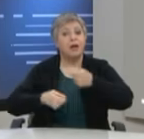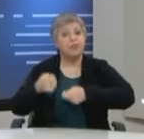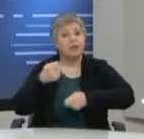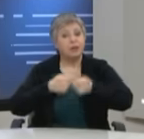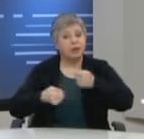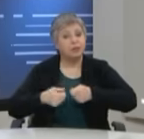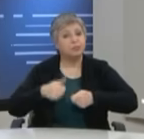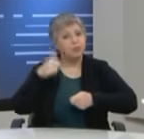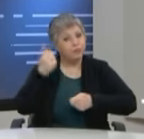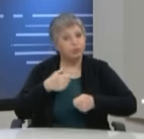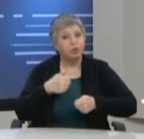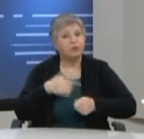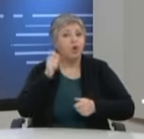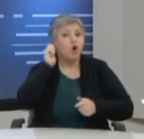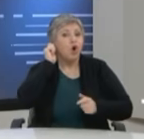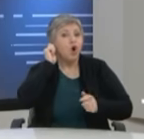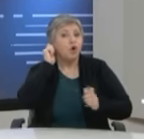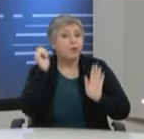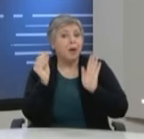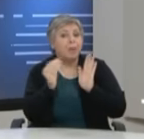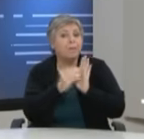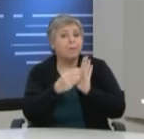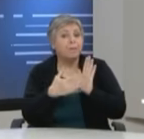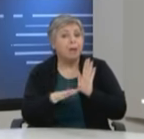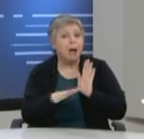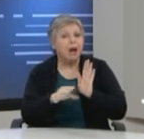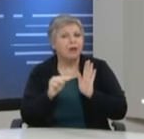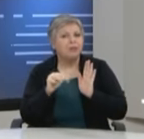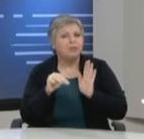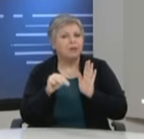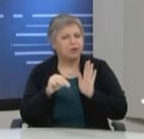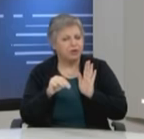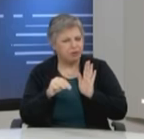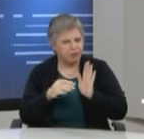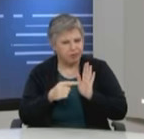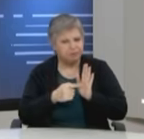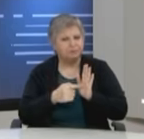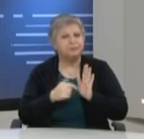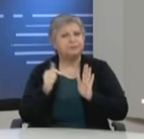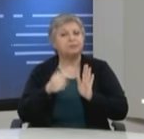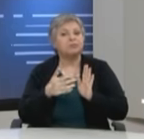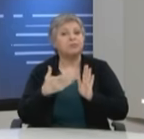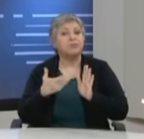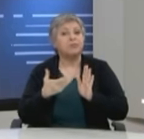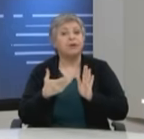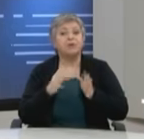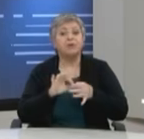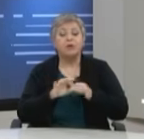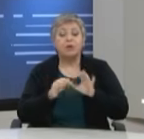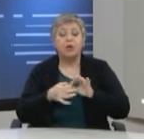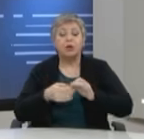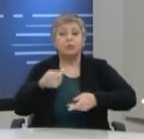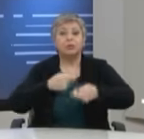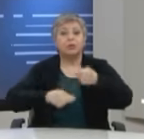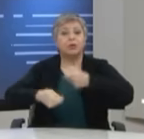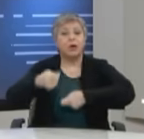το επίθετο μακεδονικό. Διαβάζω λοιπόν, στην Ευρωπαϊκή Ένωση και στον Παγκόσμιο Οργανισμό